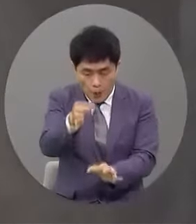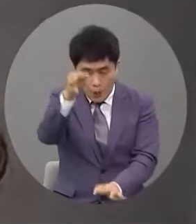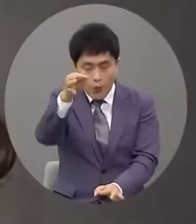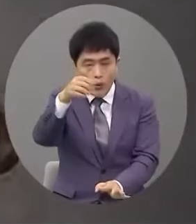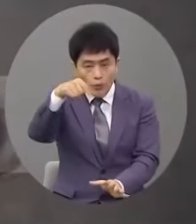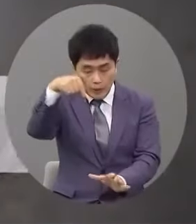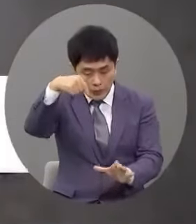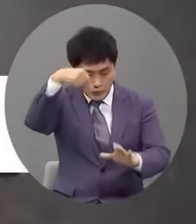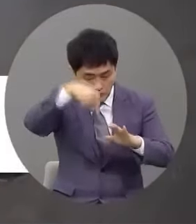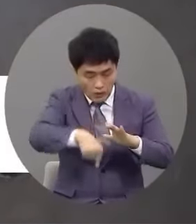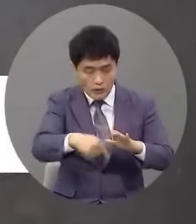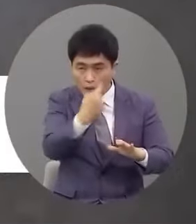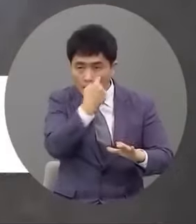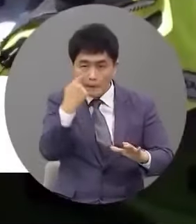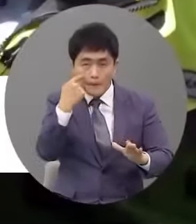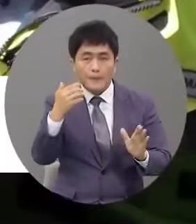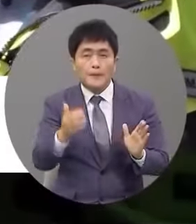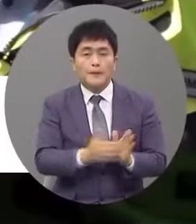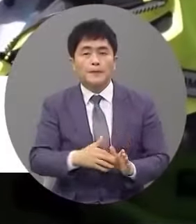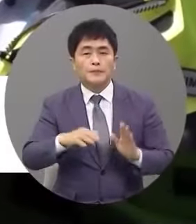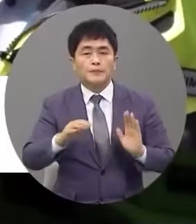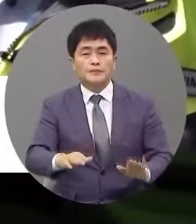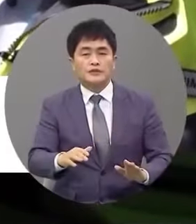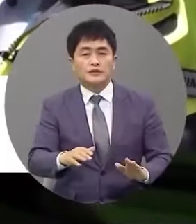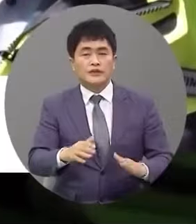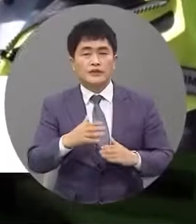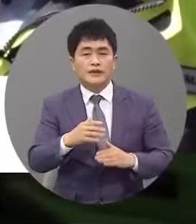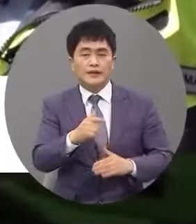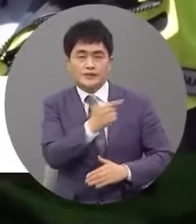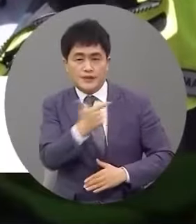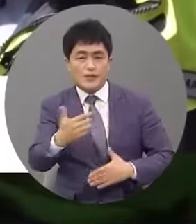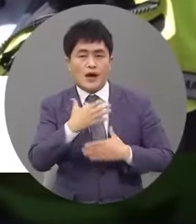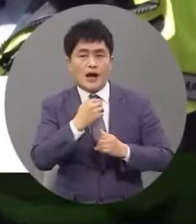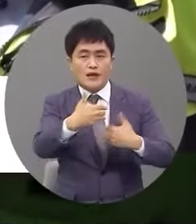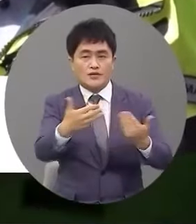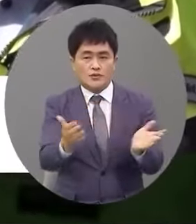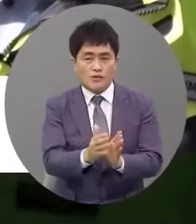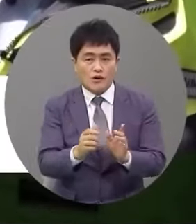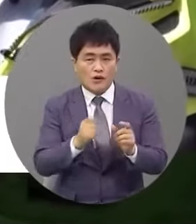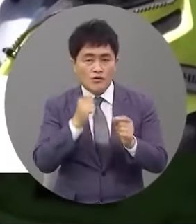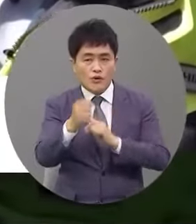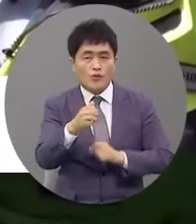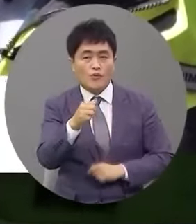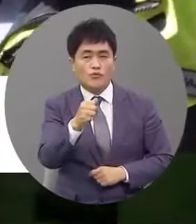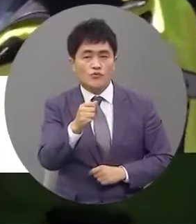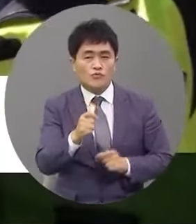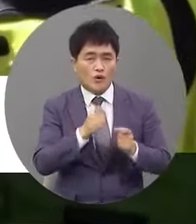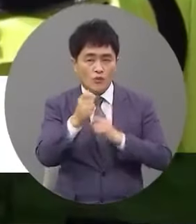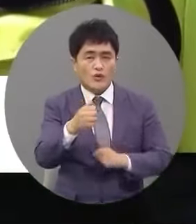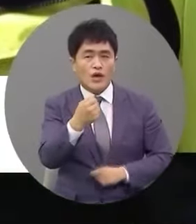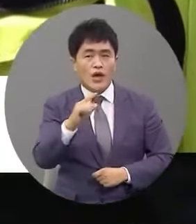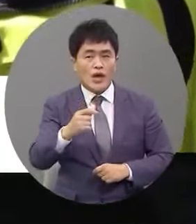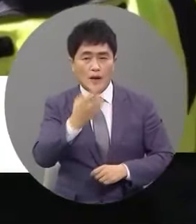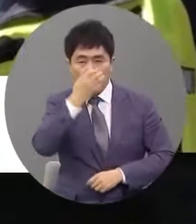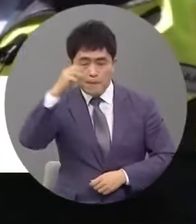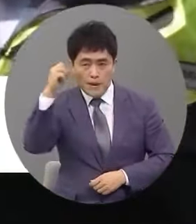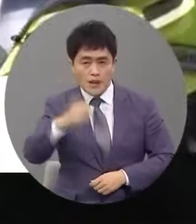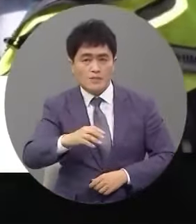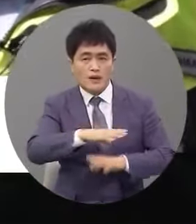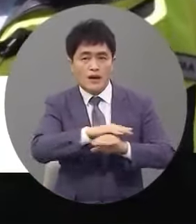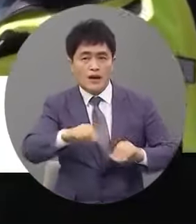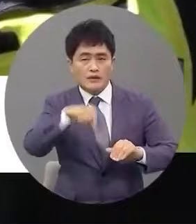있습니다. Long-term safety has been the main analysis for all this final disposal